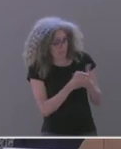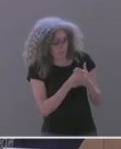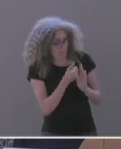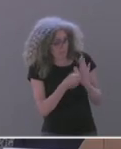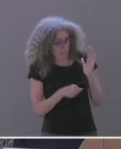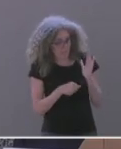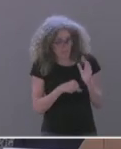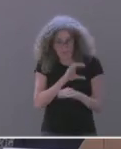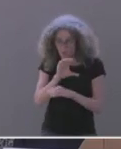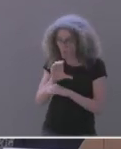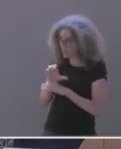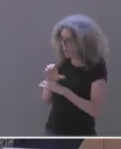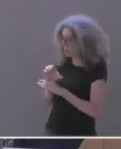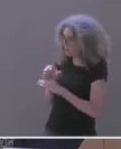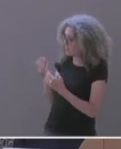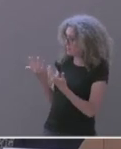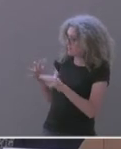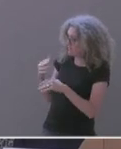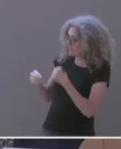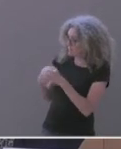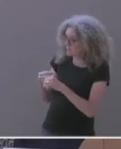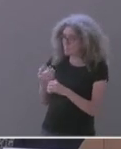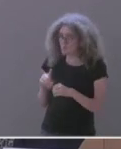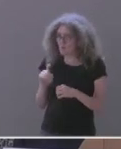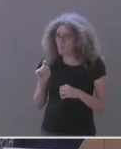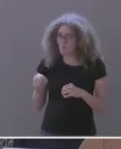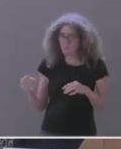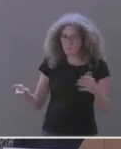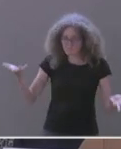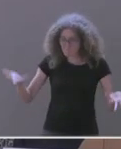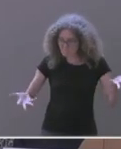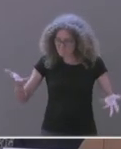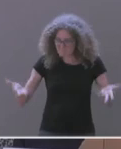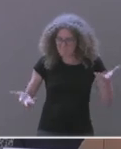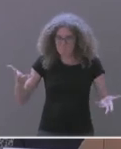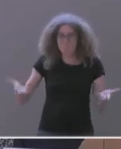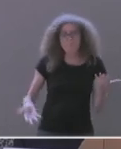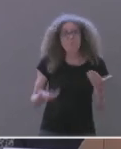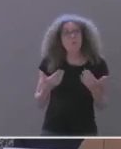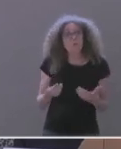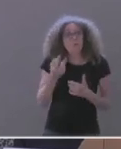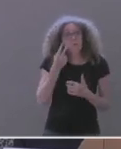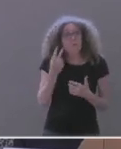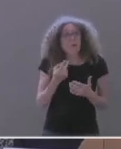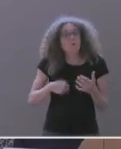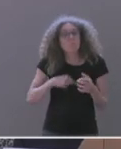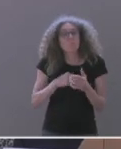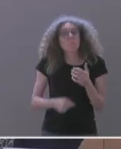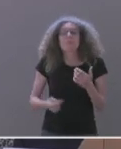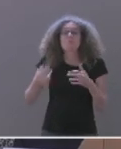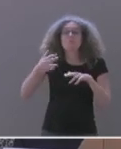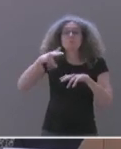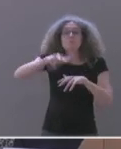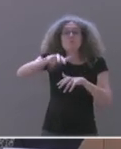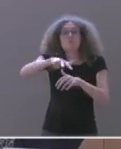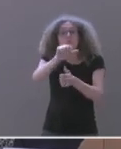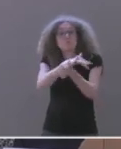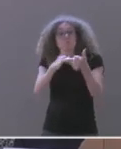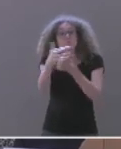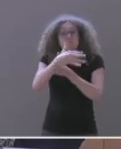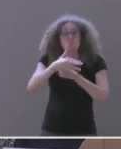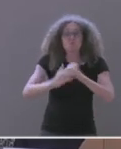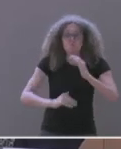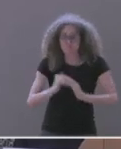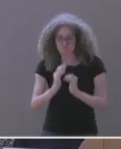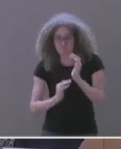des exigences écologiques de premier ordre. Et aujourd'hui, on voit que dans les logements sociaux que nous construisons aujourd'hui sur